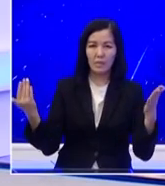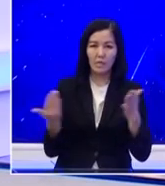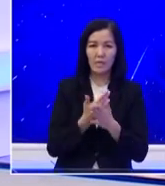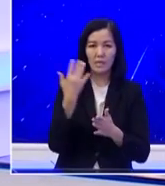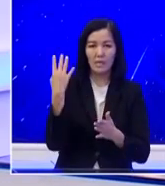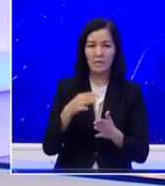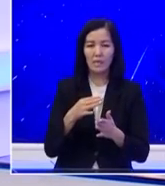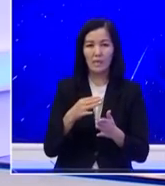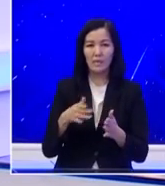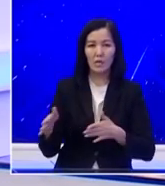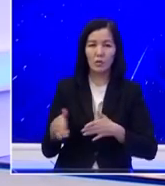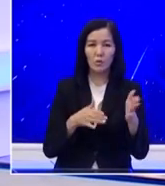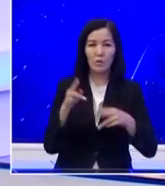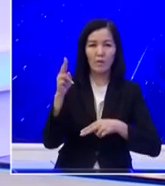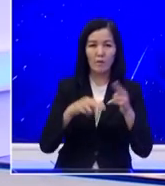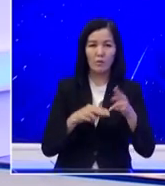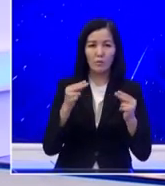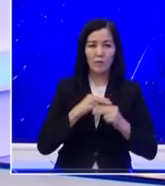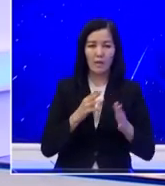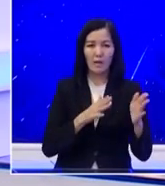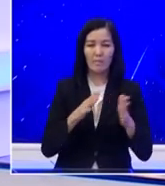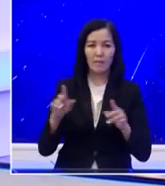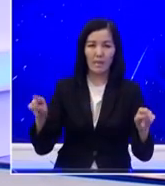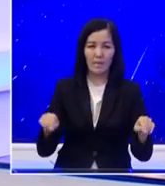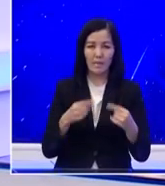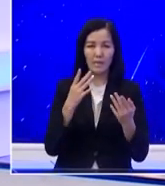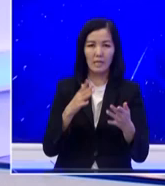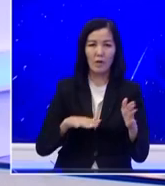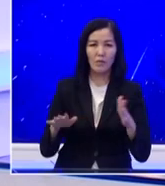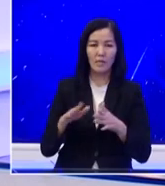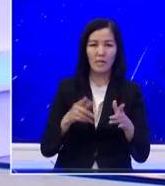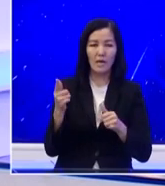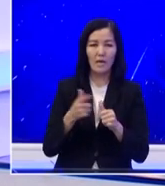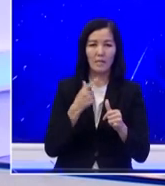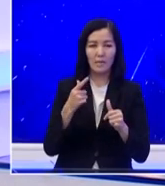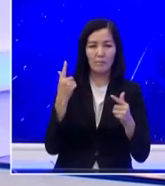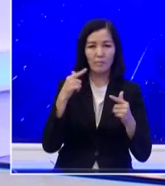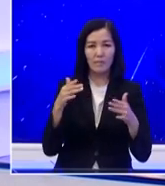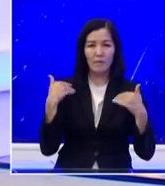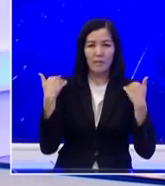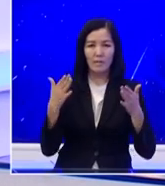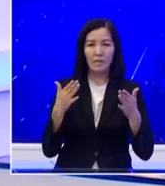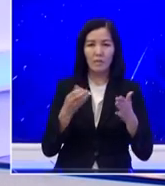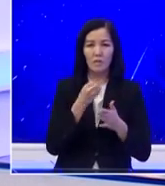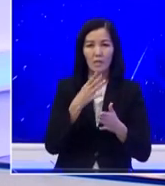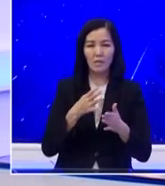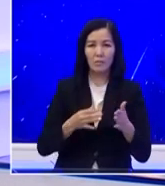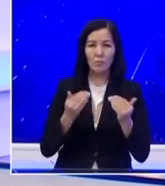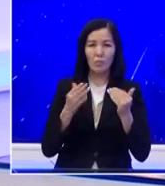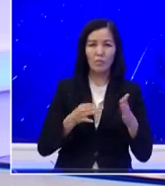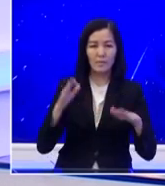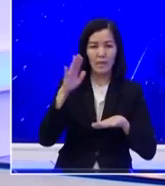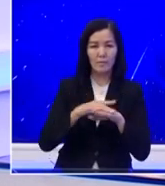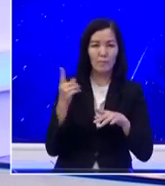жаңартылады. 40-тан аса жол мен инфрақұрылым жұмыстары қалпына келтіріледі. Аудандағы аталмыш бастама қарқынын бүгін